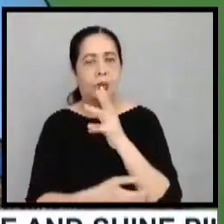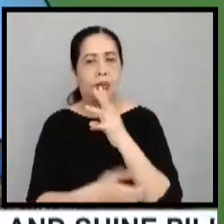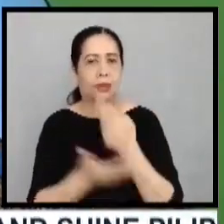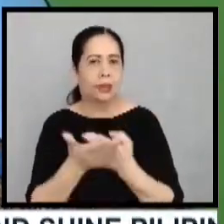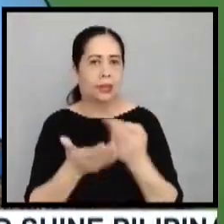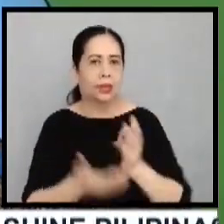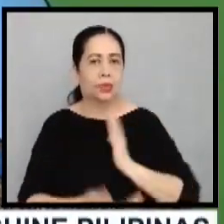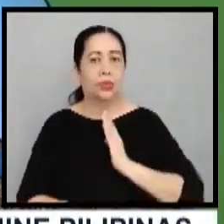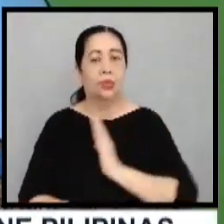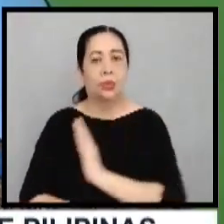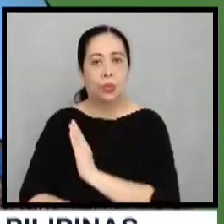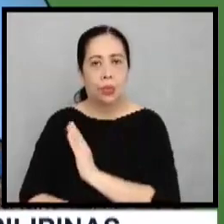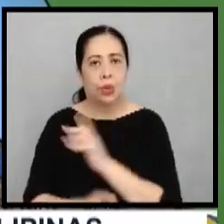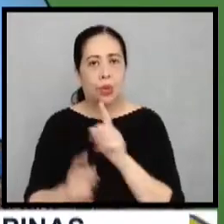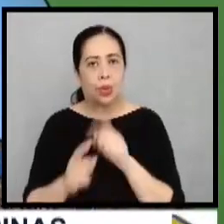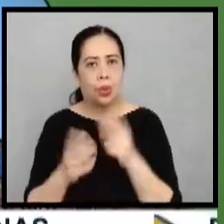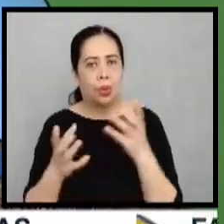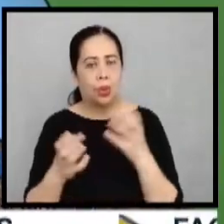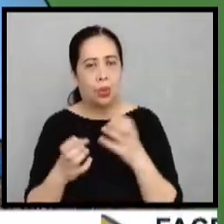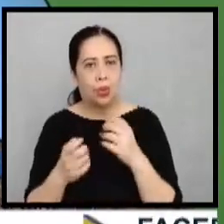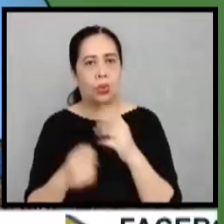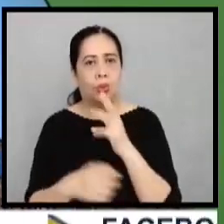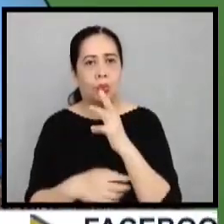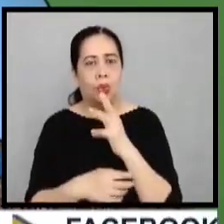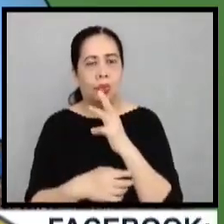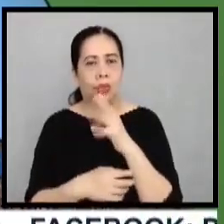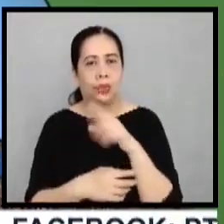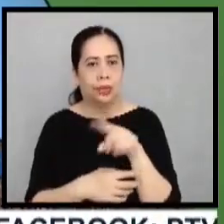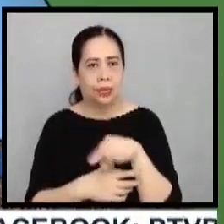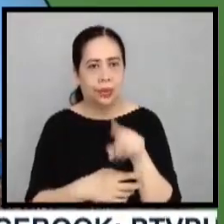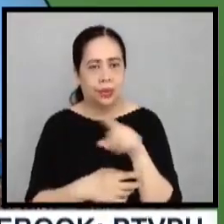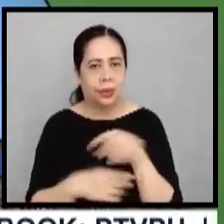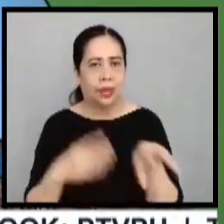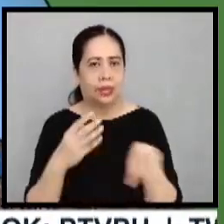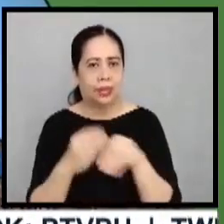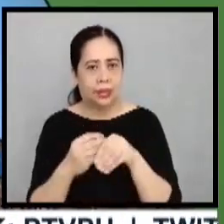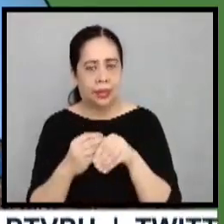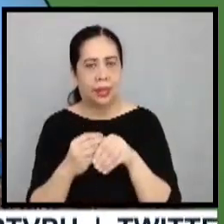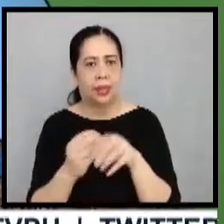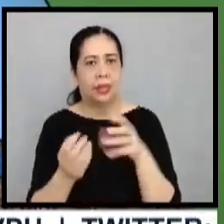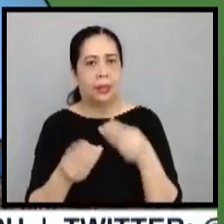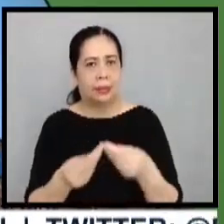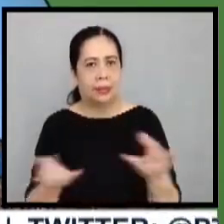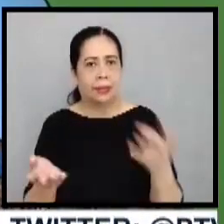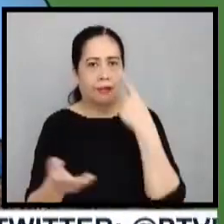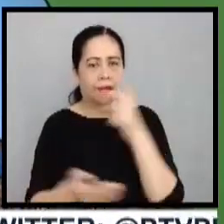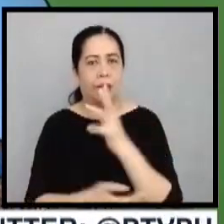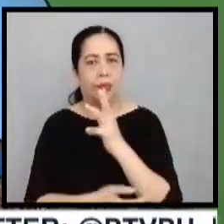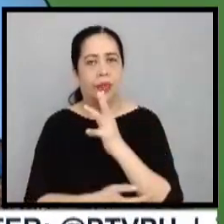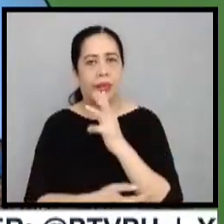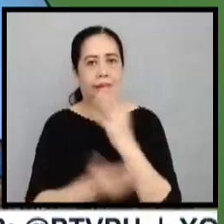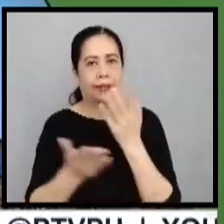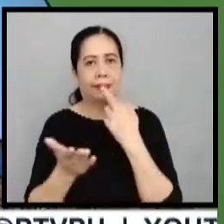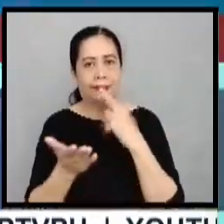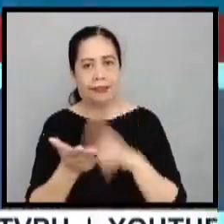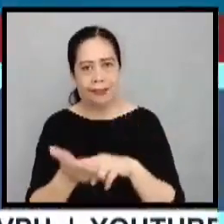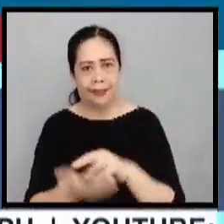Board ang hirit ng mga water concessionaire na dagdag na alokasyon sa tubig. Narito po ang report.